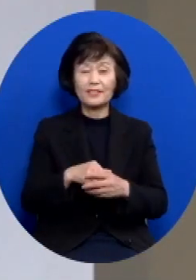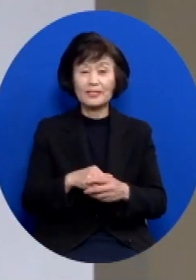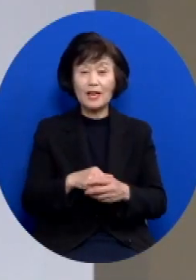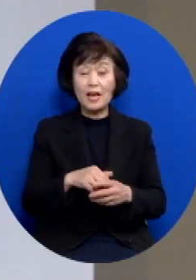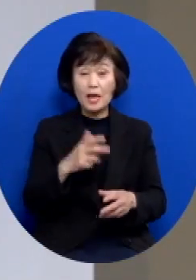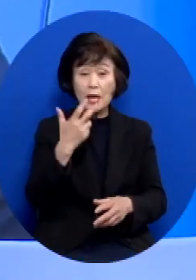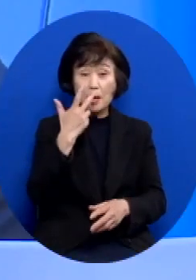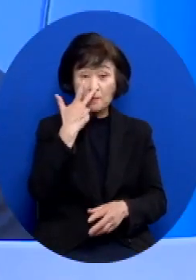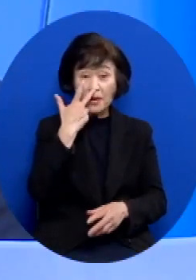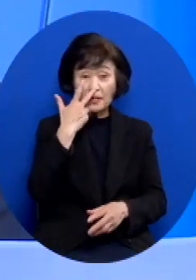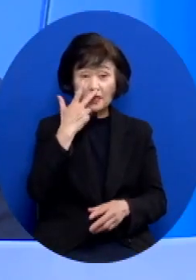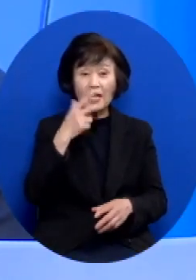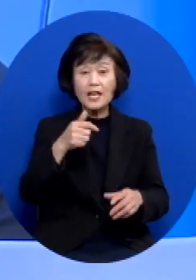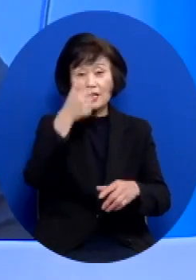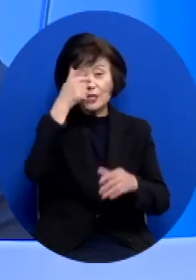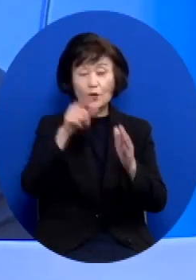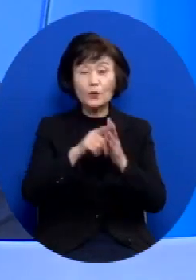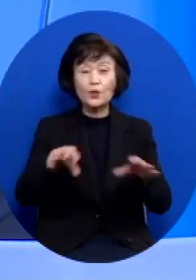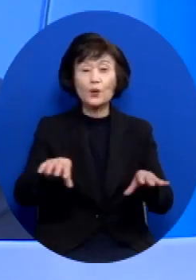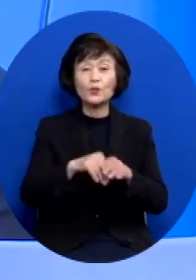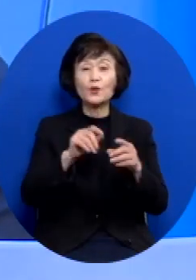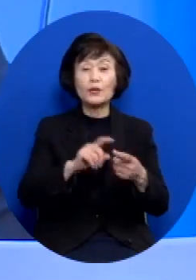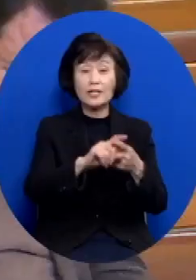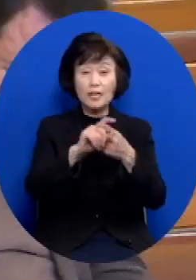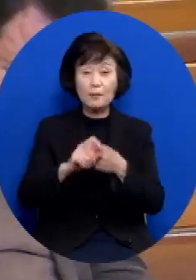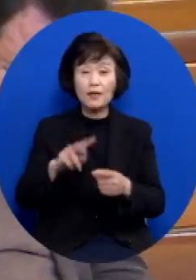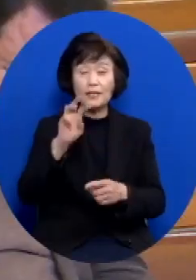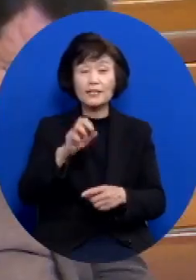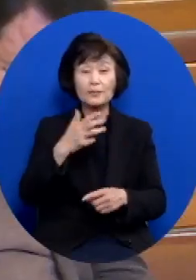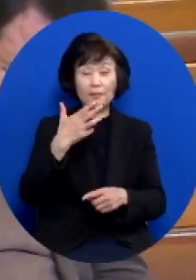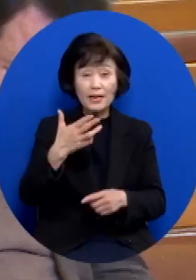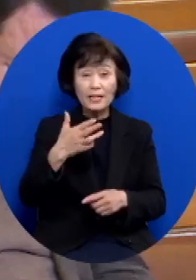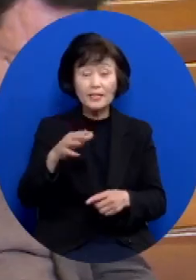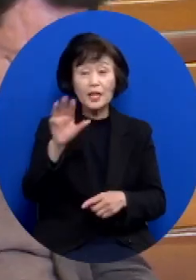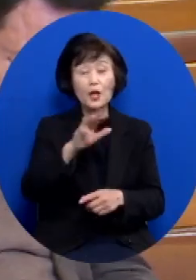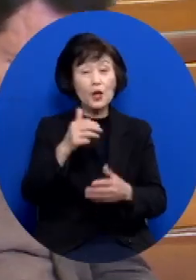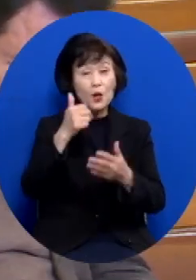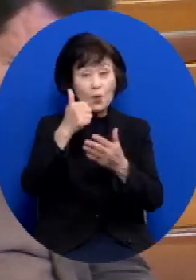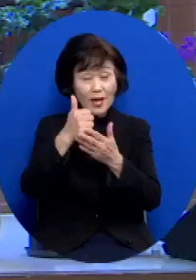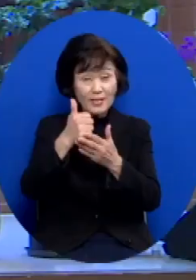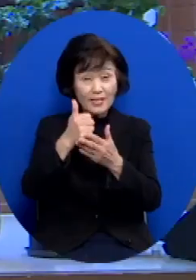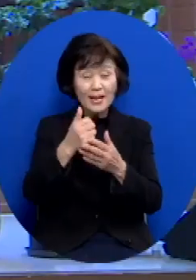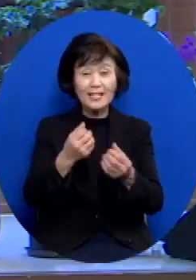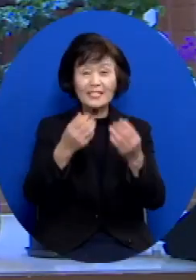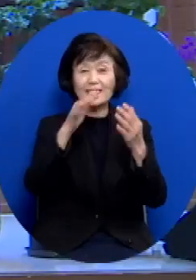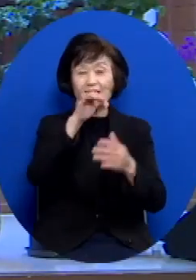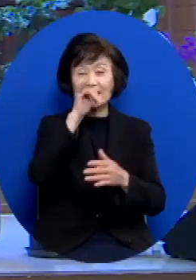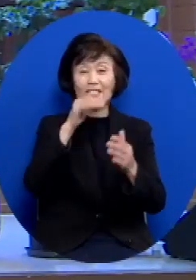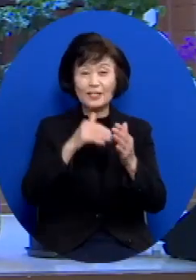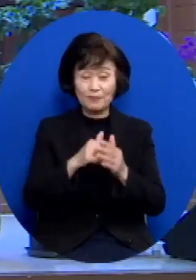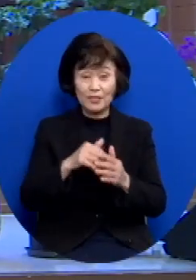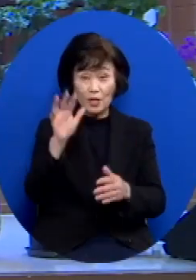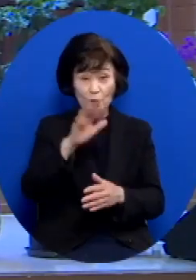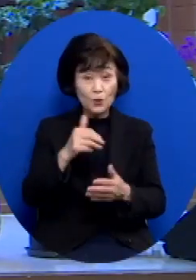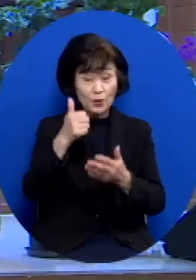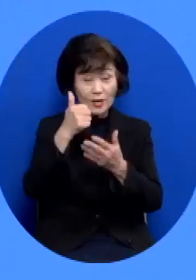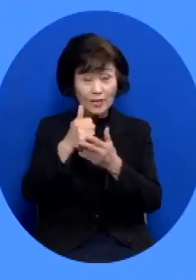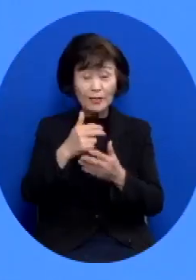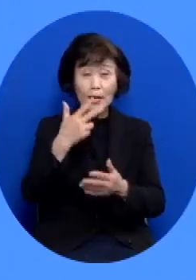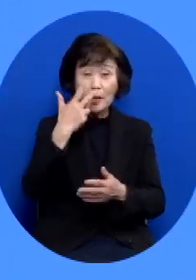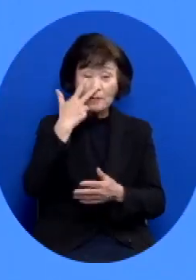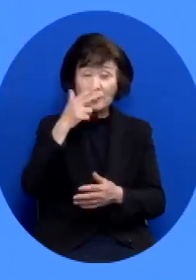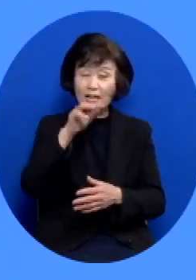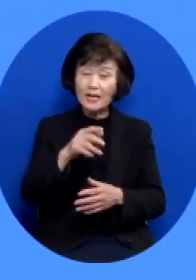평택시 기독교총연합회 총회장 취임식이 진행됐습니다. 취임 인사를 전한 평기총 박형준 총회장은 평택의